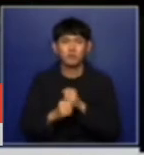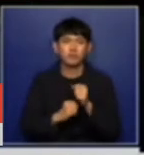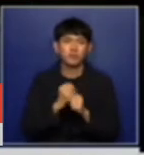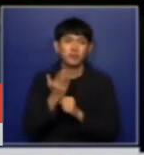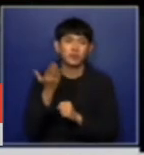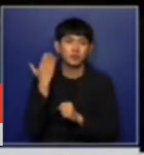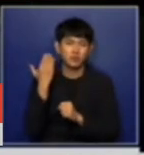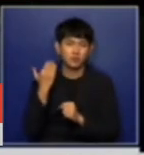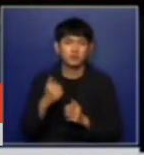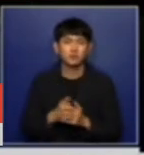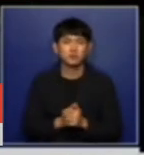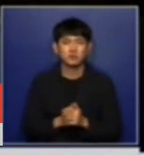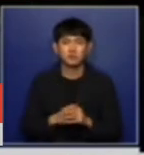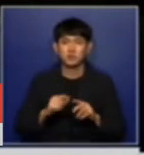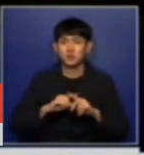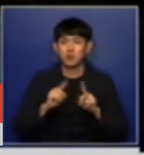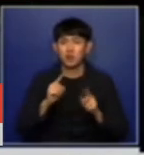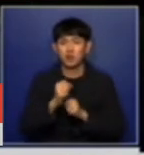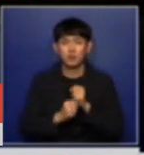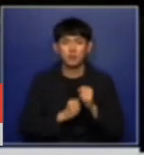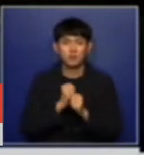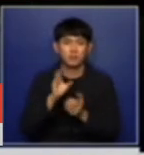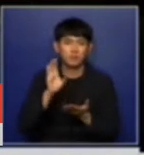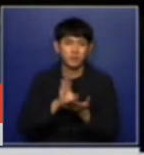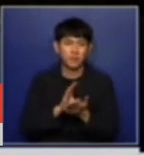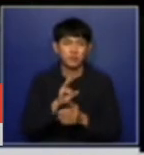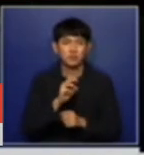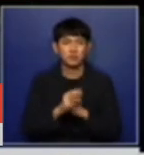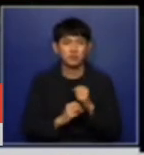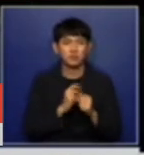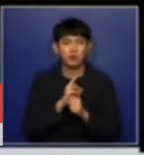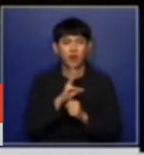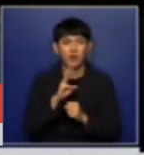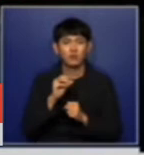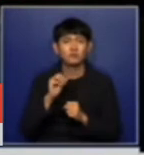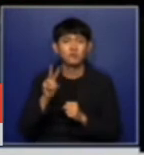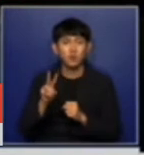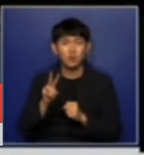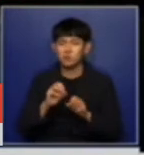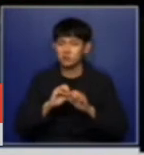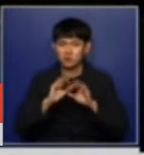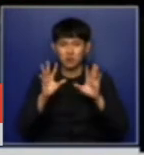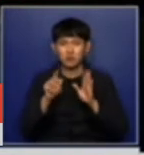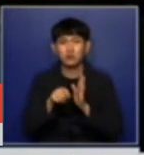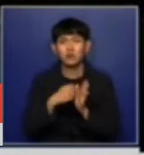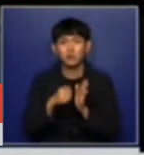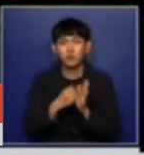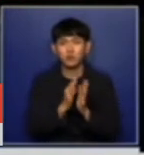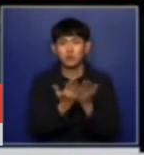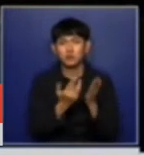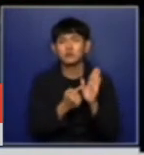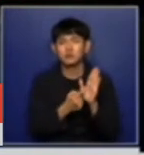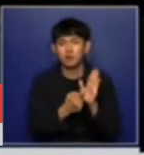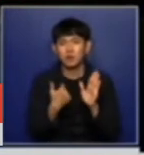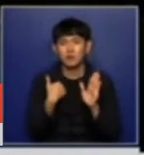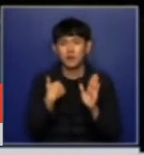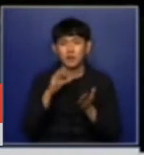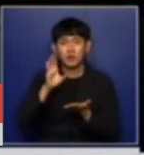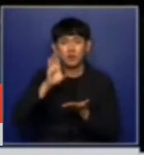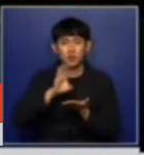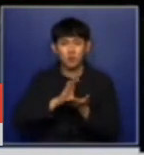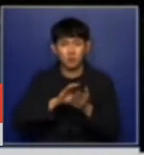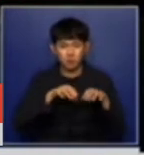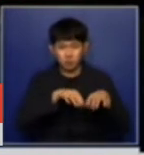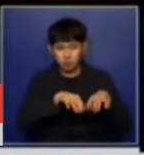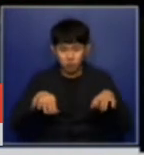าและแตกต่างจากงบปี62อย่างชัดเจนเพราะอะไรครับเล่มนี้มีหน่วยรับงบประมาณเพิ่มขึ้นถึ